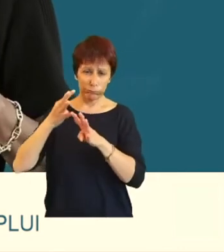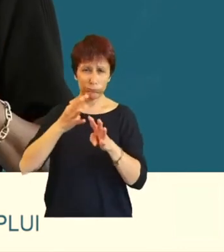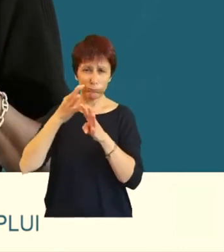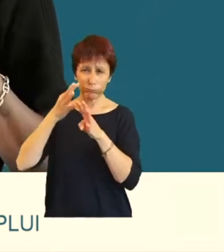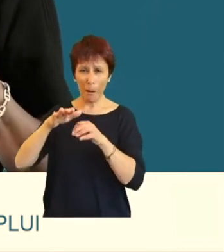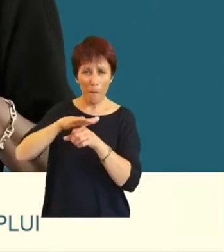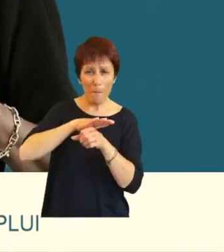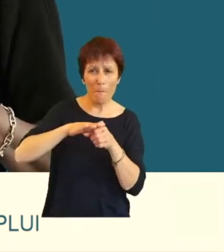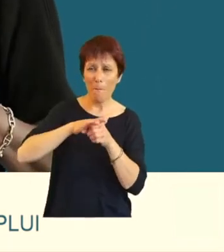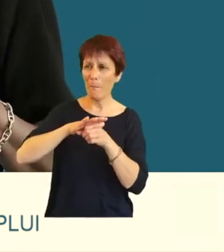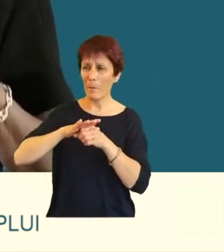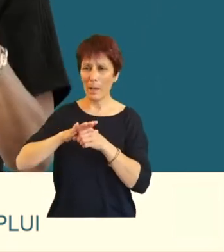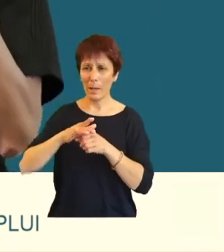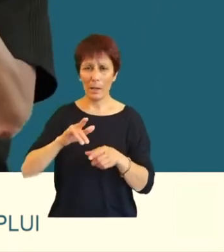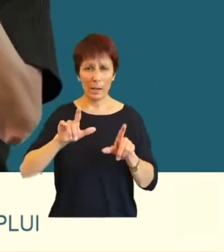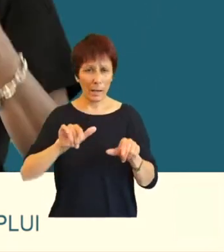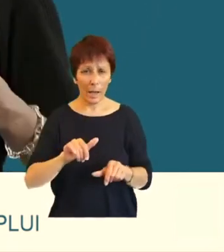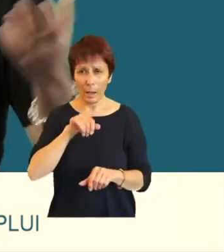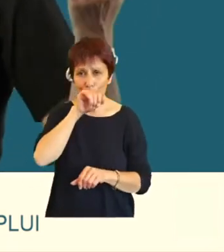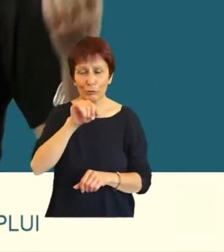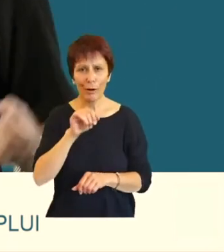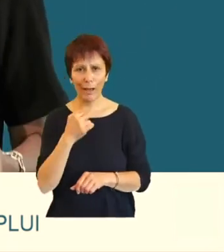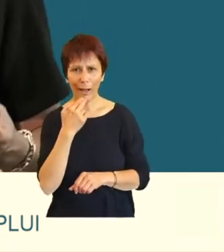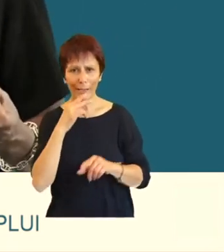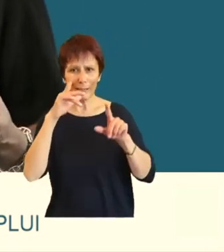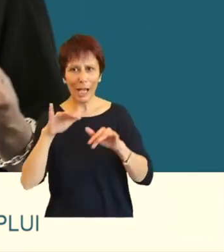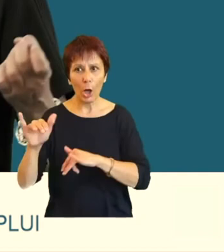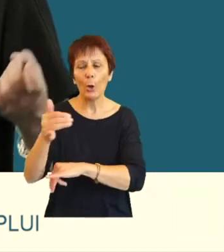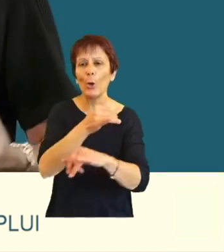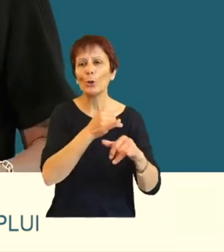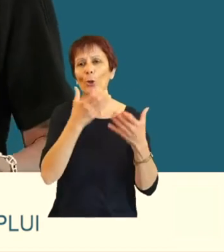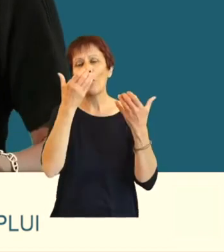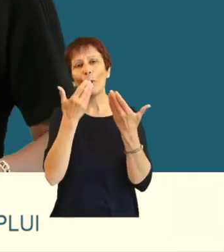très apprécié, très qualitatif. Les jeux, on attend que les jeux